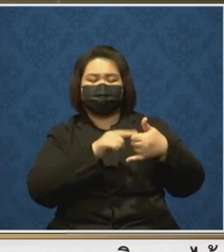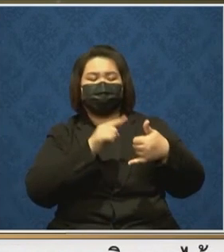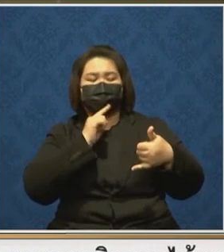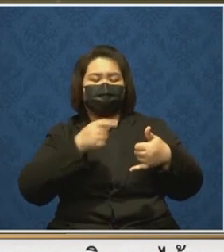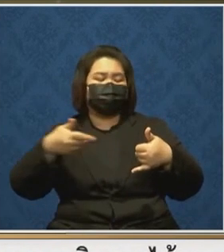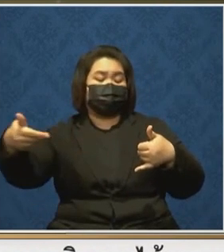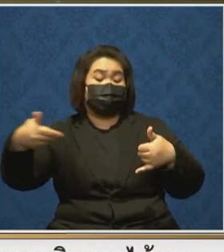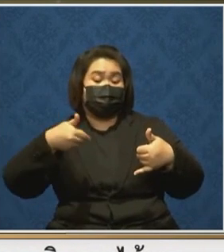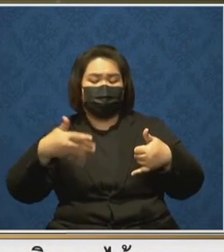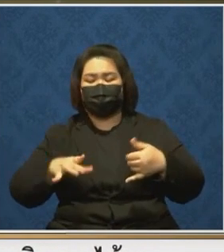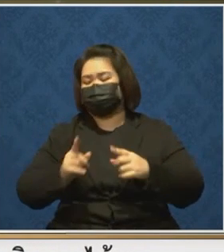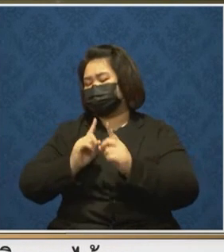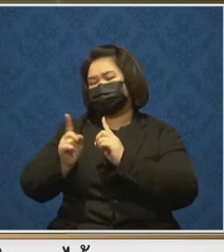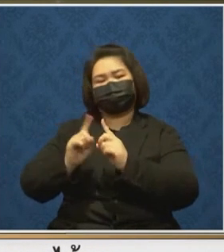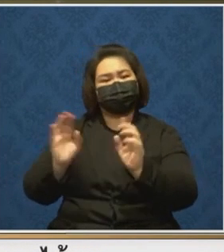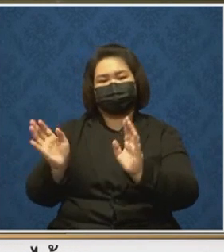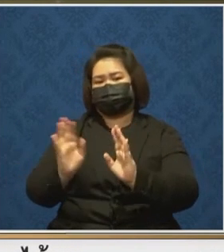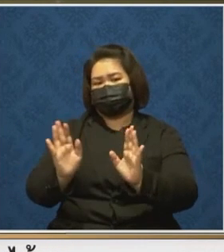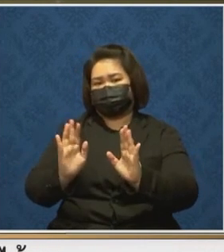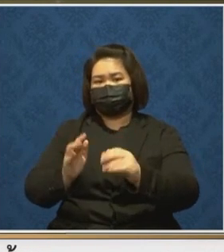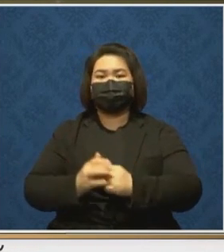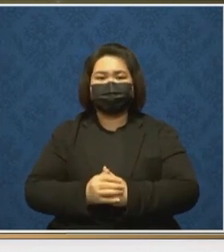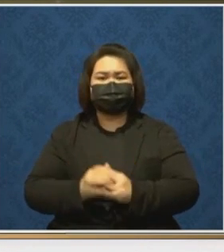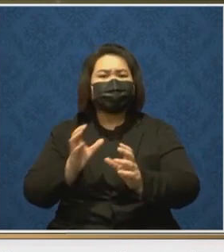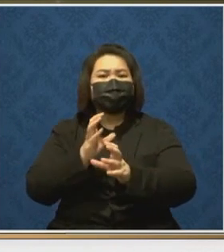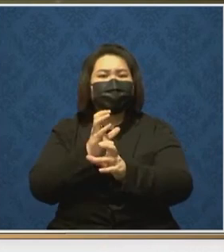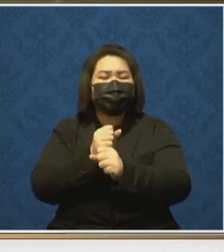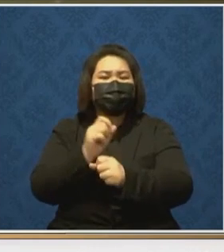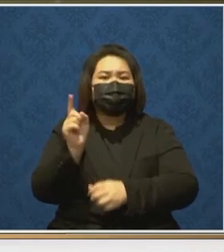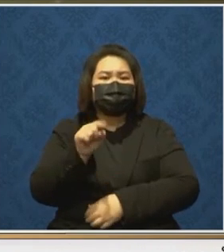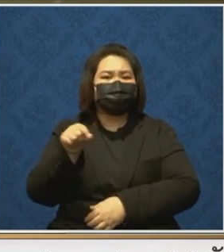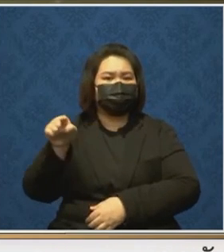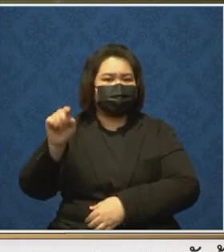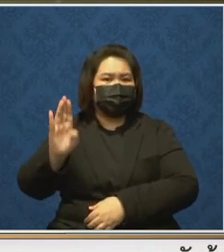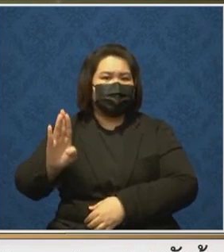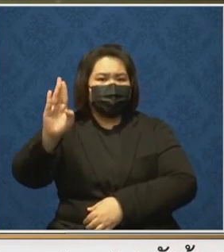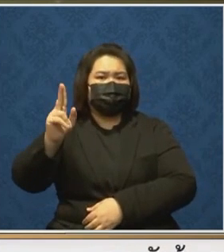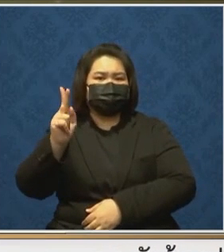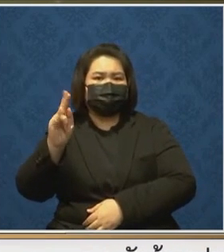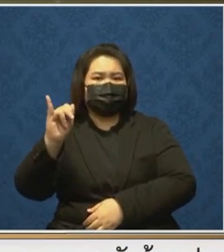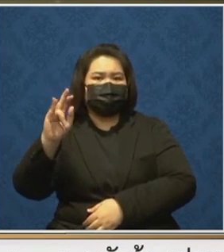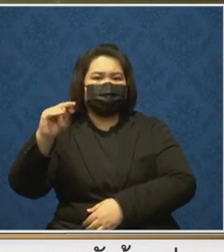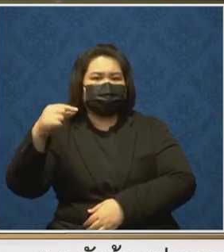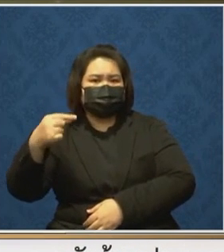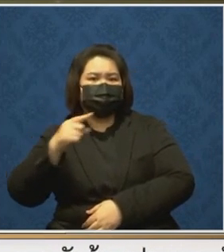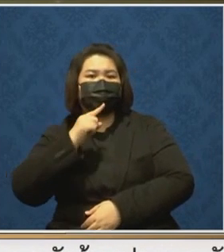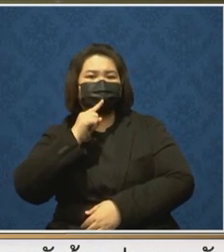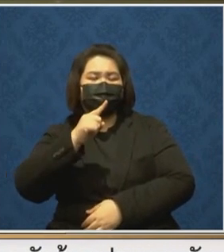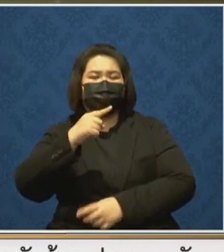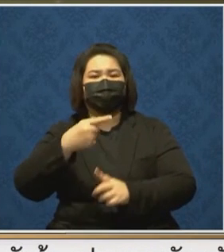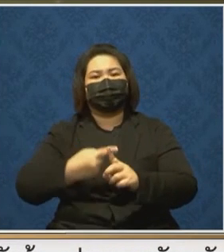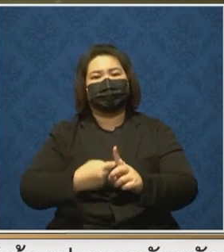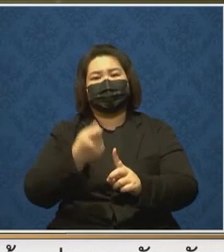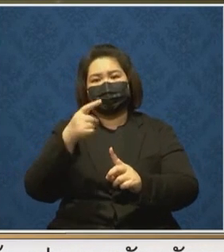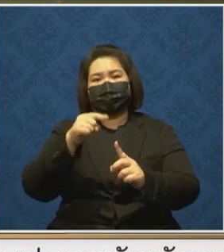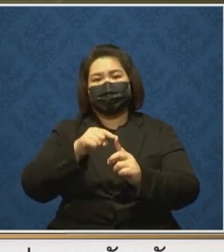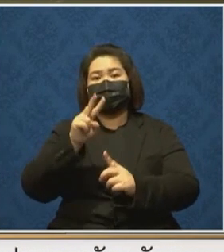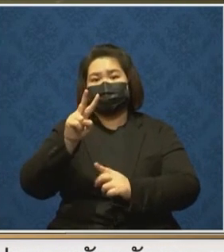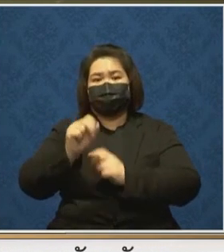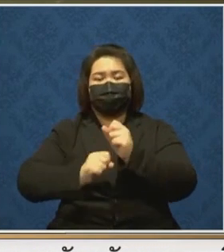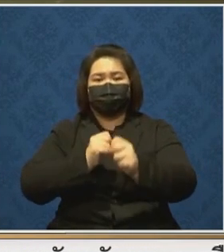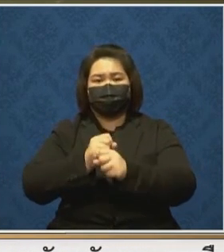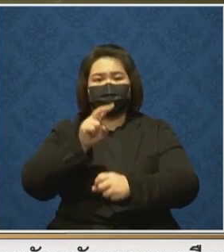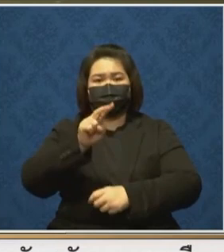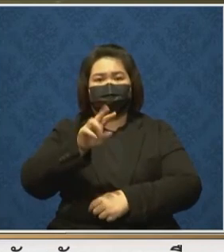รองของ Kingsgate ได้ที่สุเป็ผลให้บิัท Kingsgate ตดสินใจฟ้องร้ประเทศไยในวนที่ 2 พรุจิกายน 25